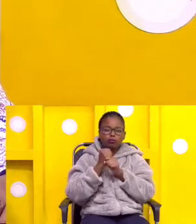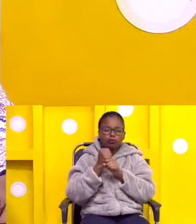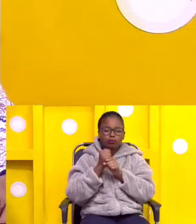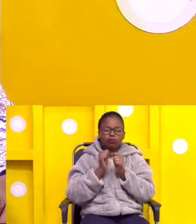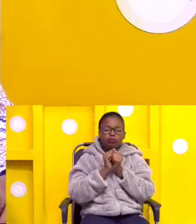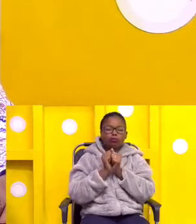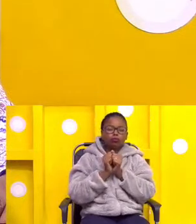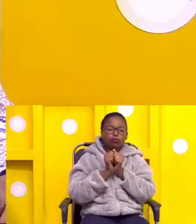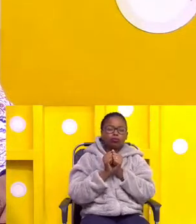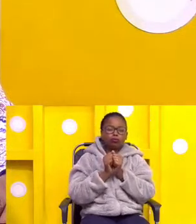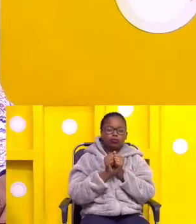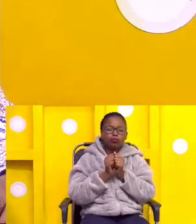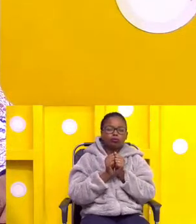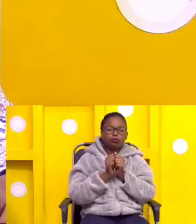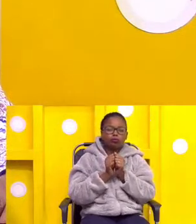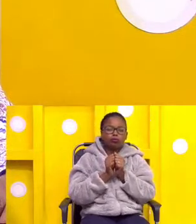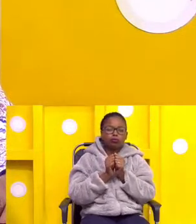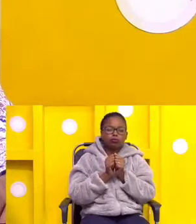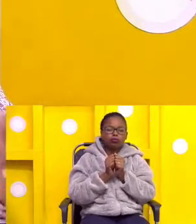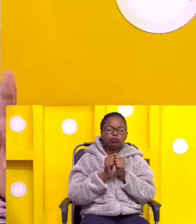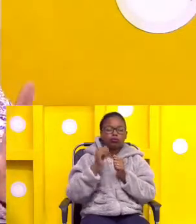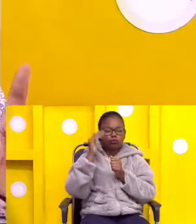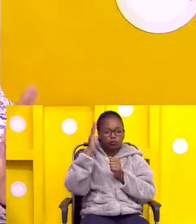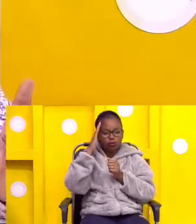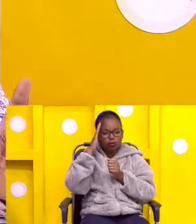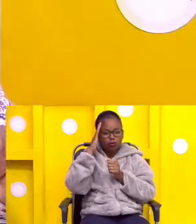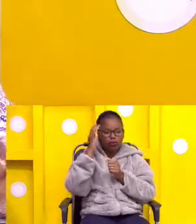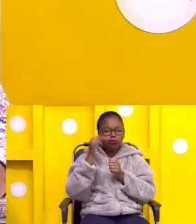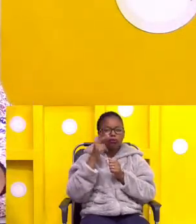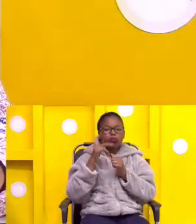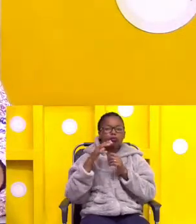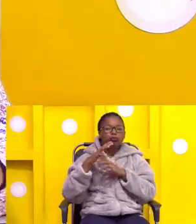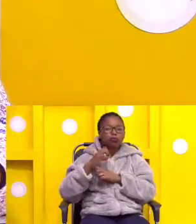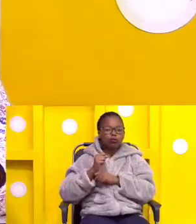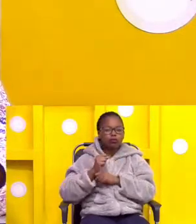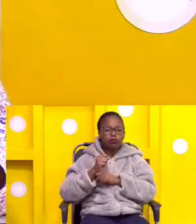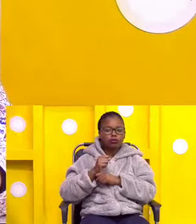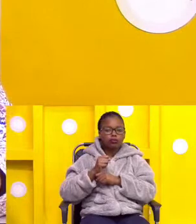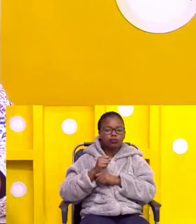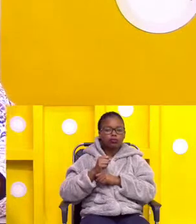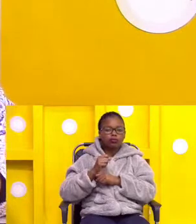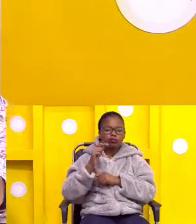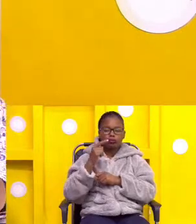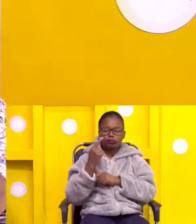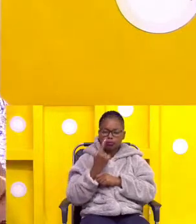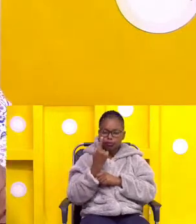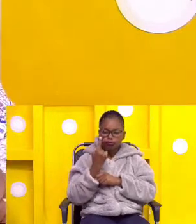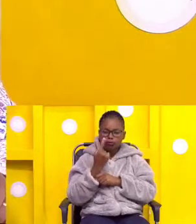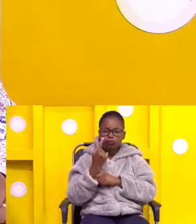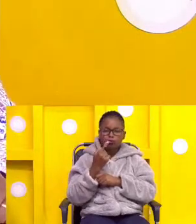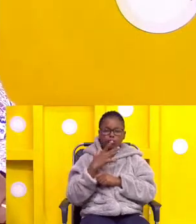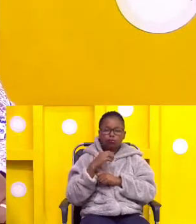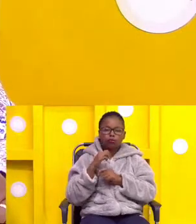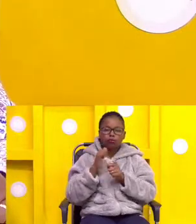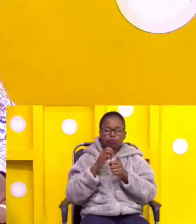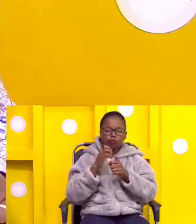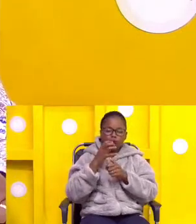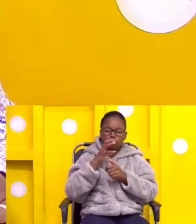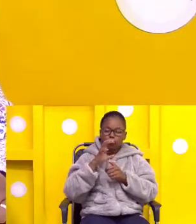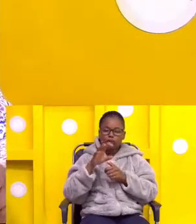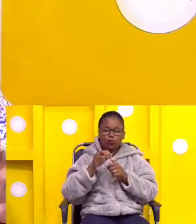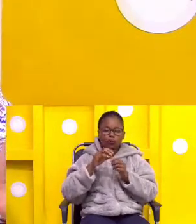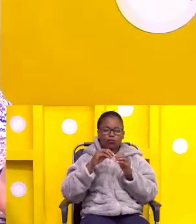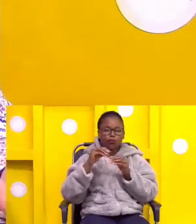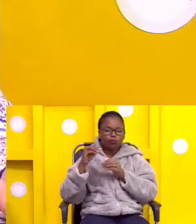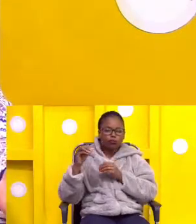nao. Menya umehoke. Wihoke Jehova. Ngai we wiki. Nigetha kirumi gitweherere.